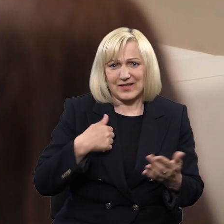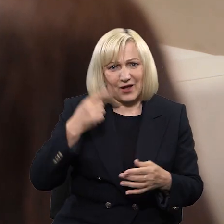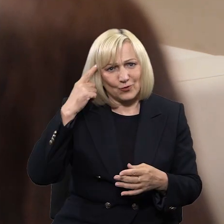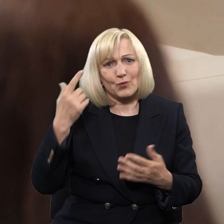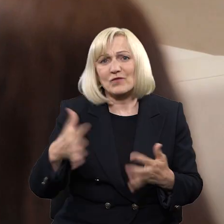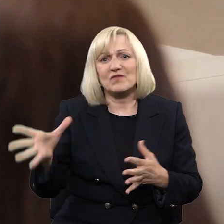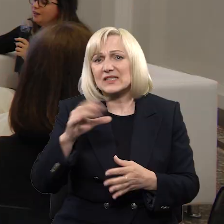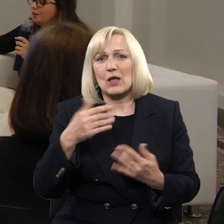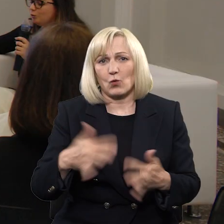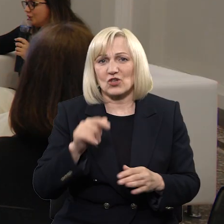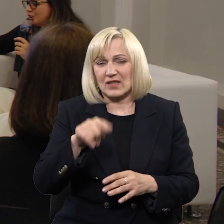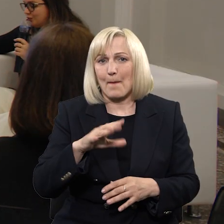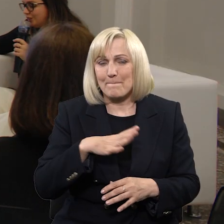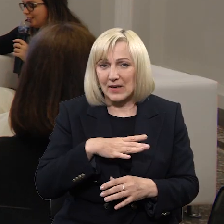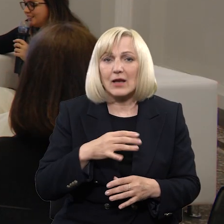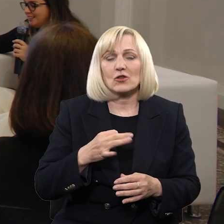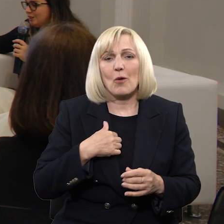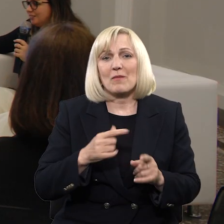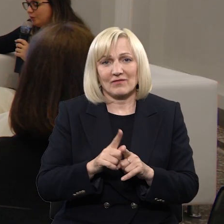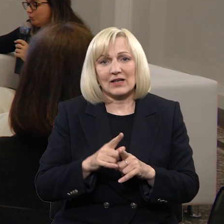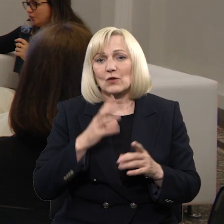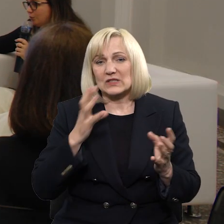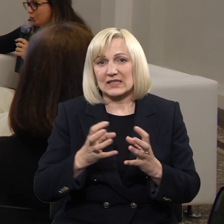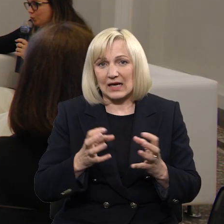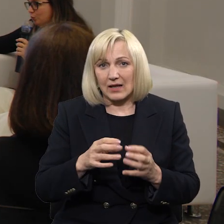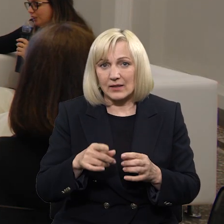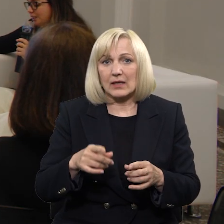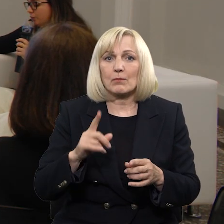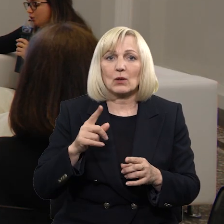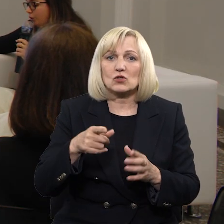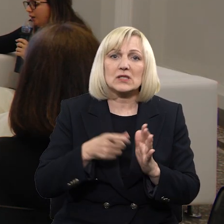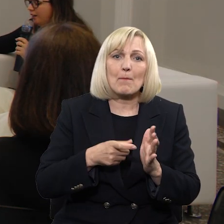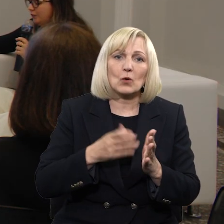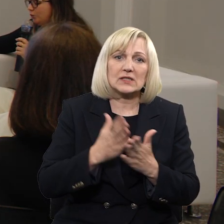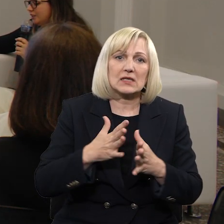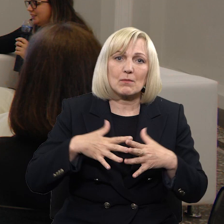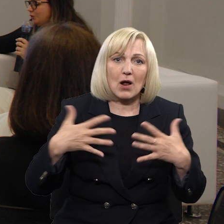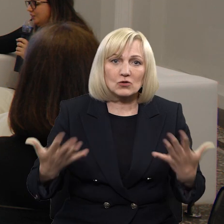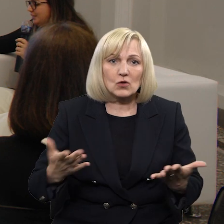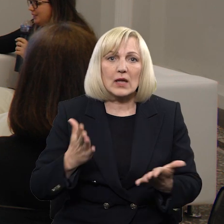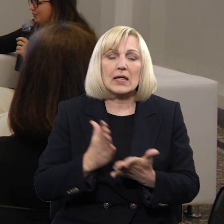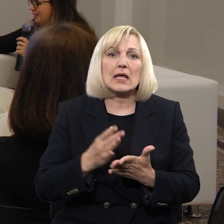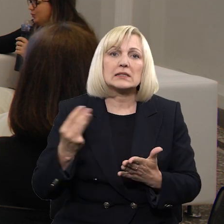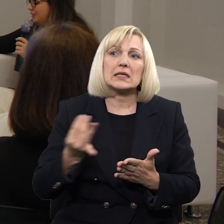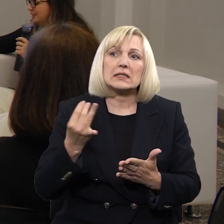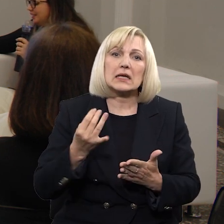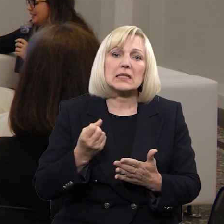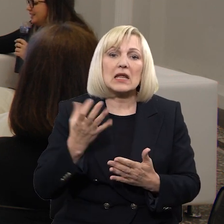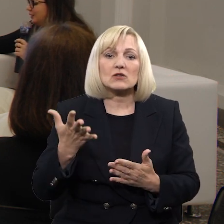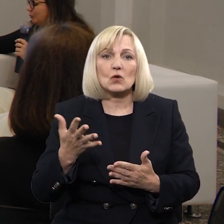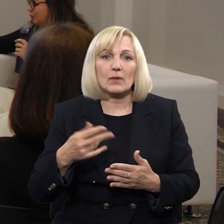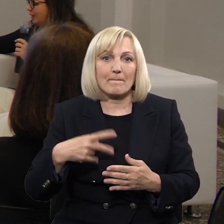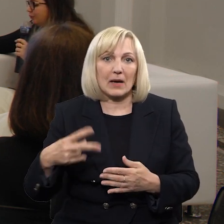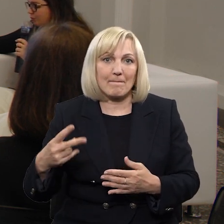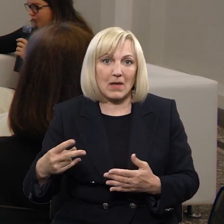многие уже вышли оттуда мы решили всё-таки остаться потому что запросы публики есть большой но у нас есть очень интересная несколько